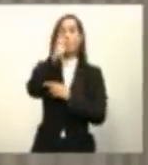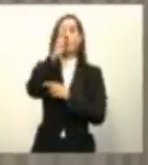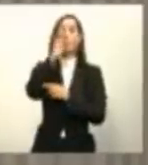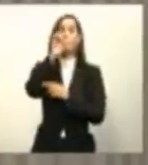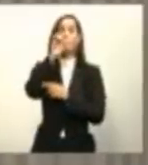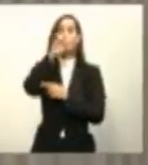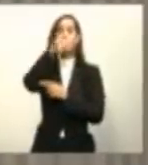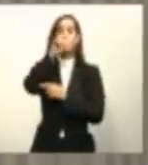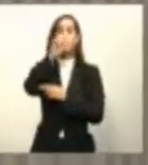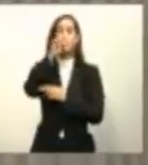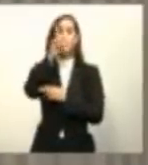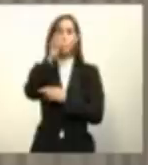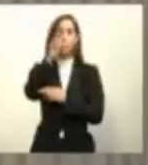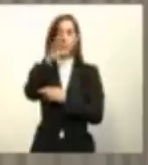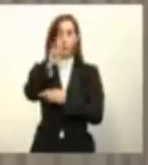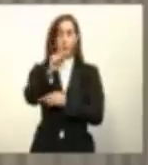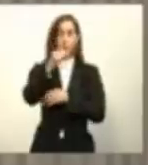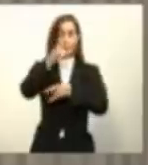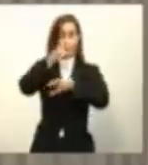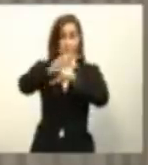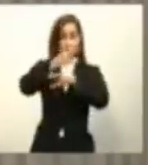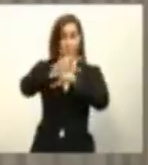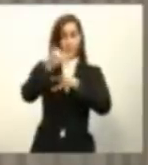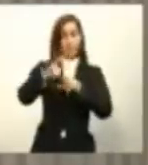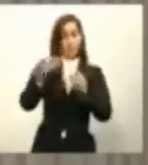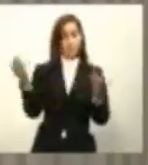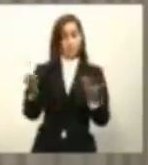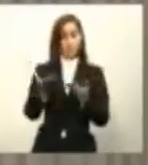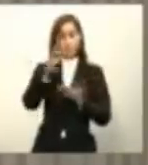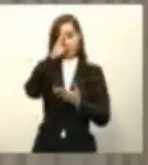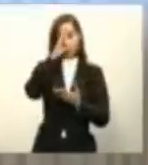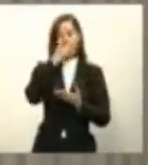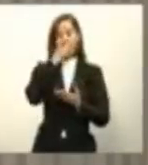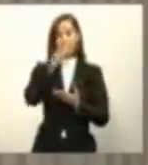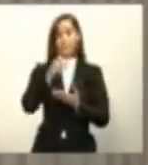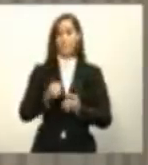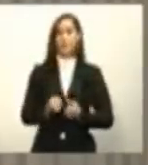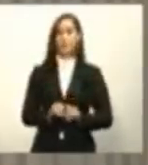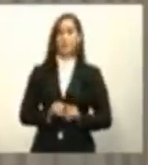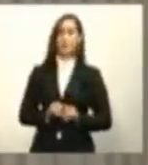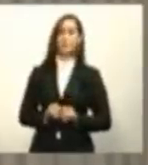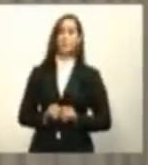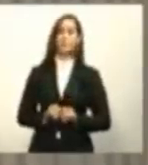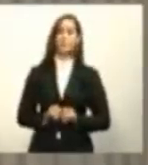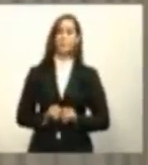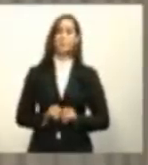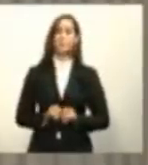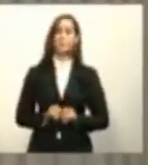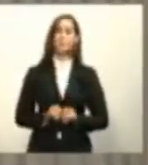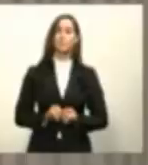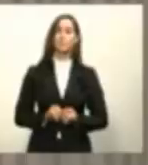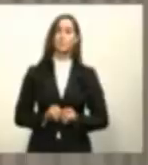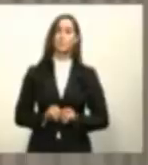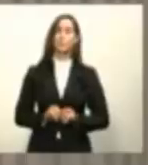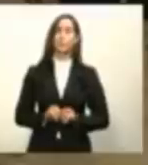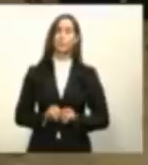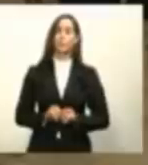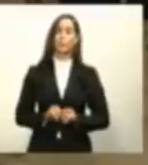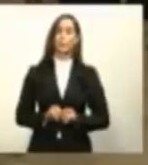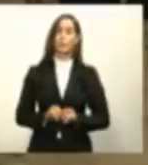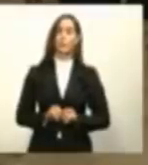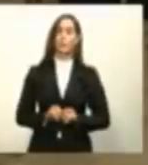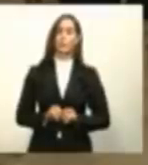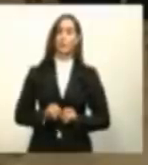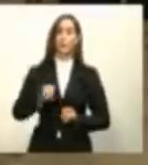pral faire avec l'aide l'autre pays international qui gen intérêt pour yo capable financer et l'hôpital ça nan c'est